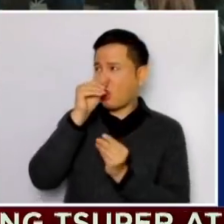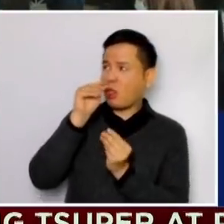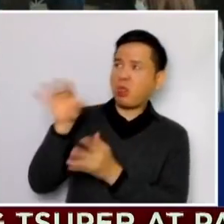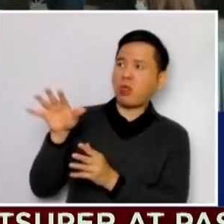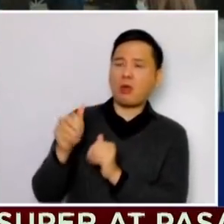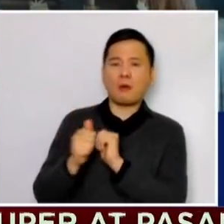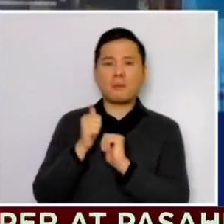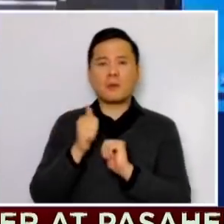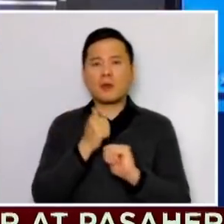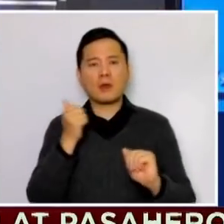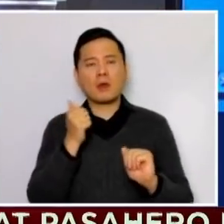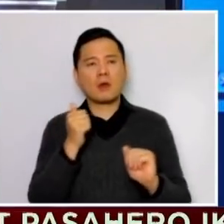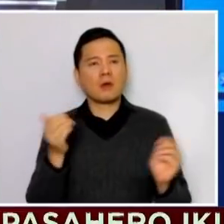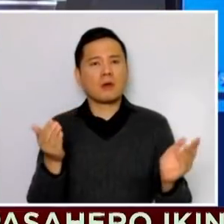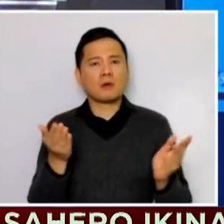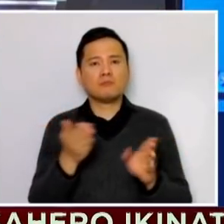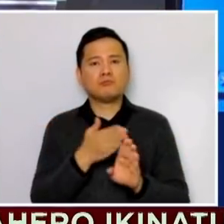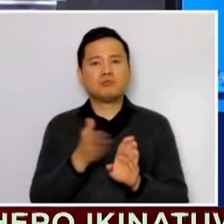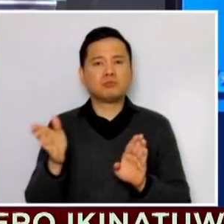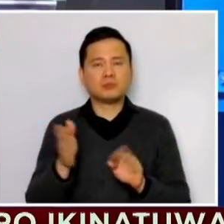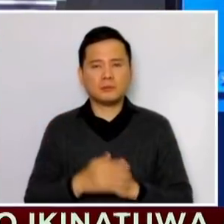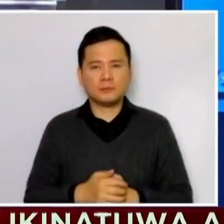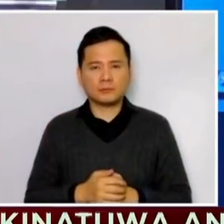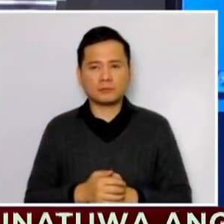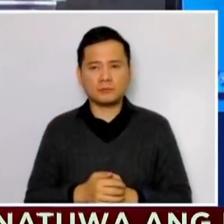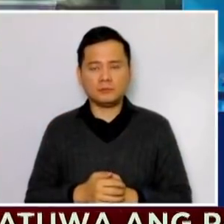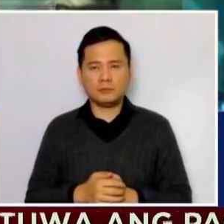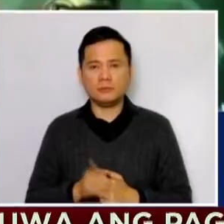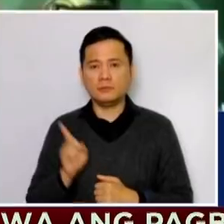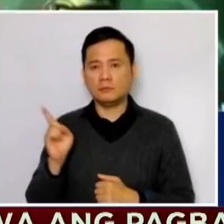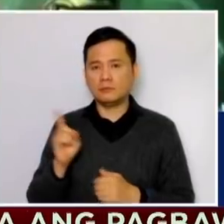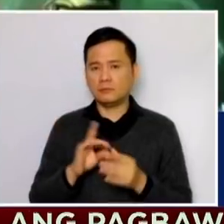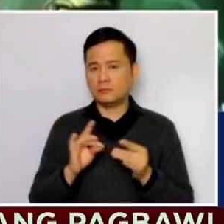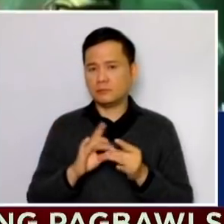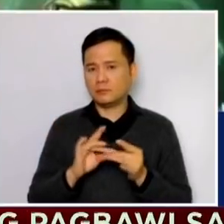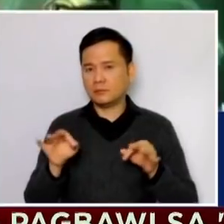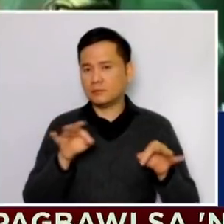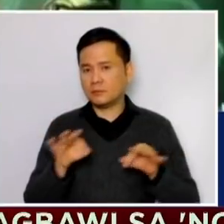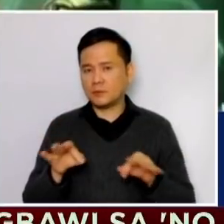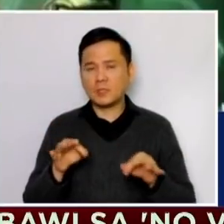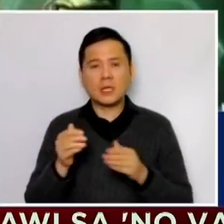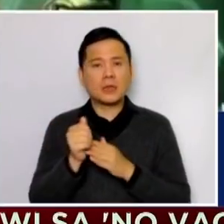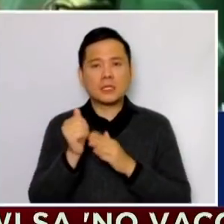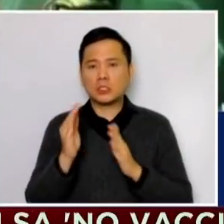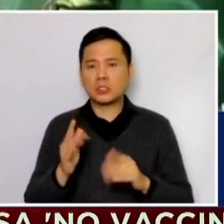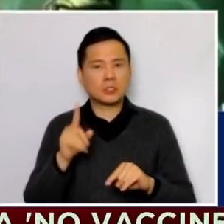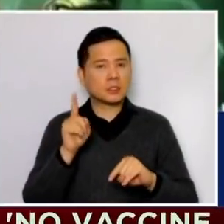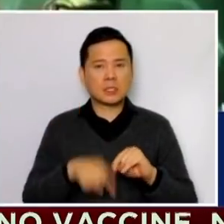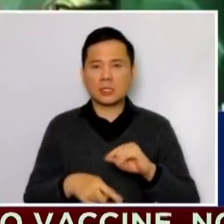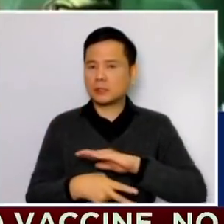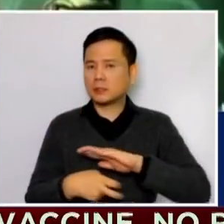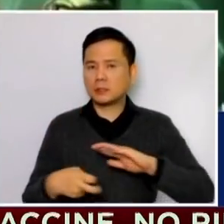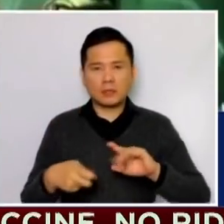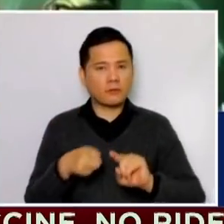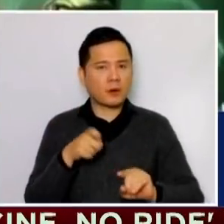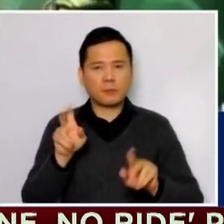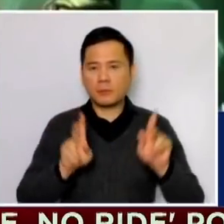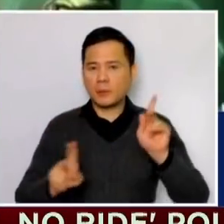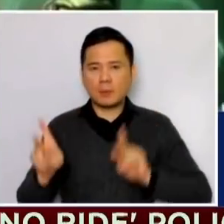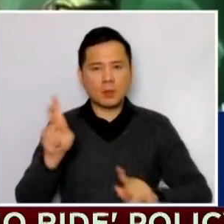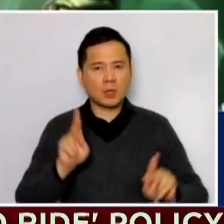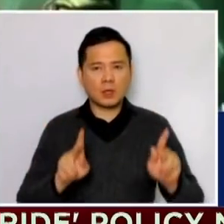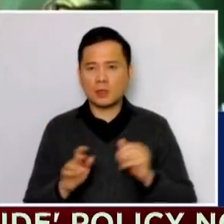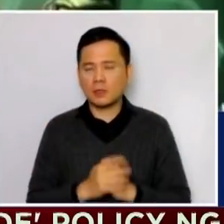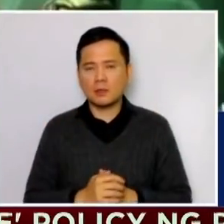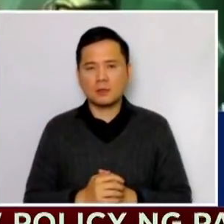na pumili ng mga leader na hindi nanakawan ang bayan. Ang magnanakaw sa gobyerno, mamamayang Pilipino